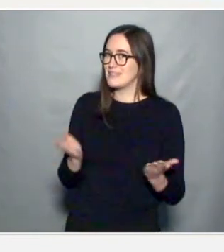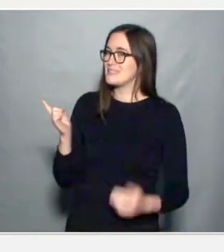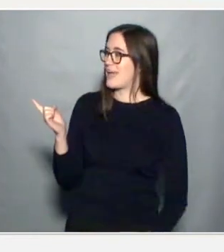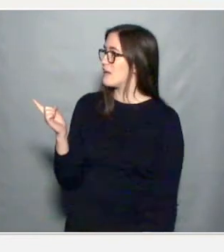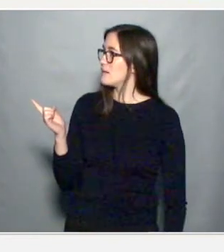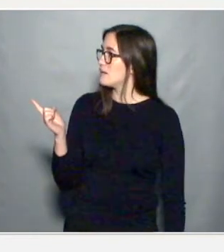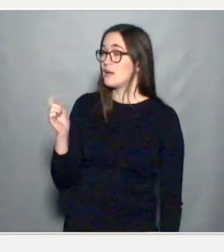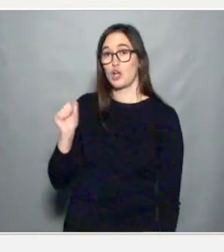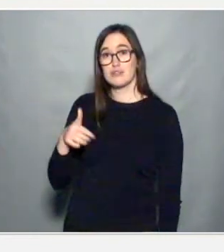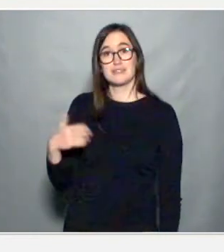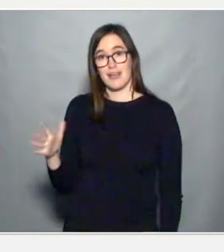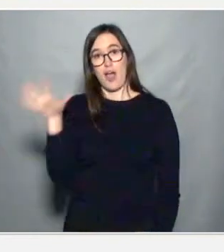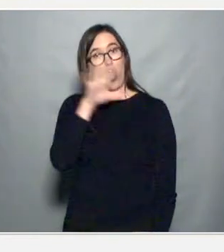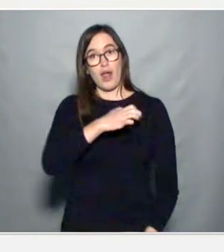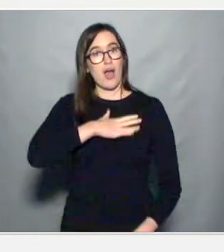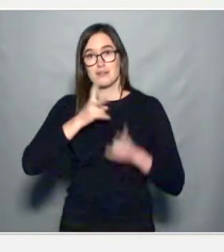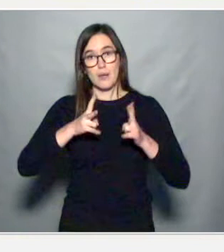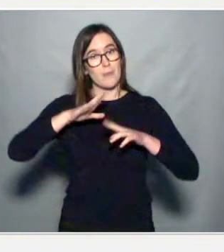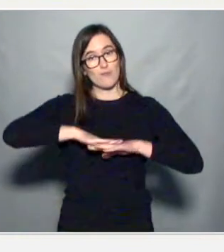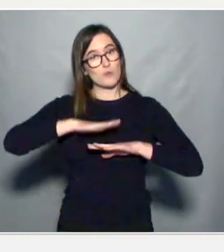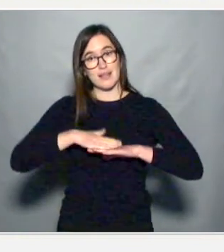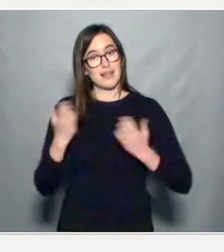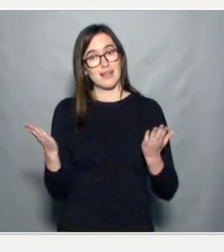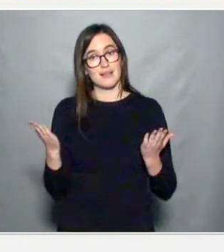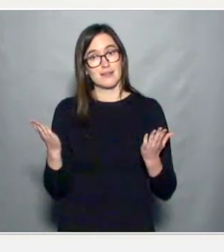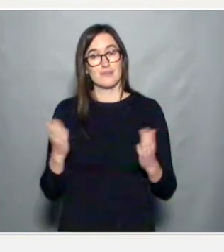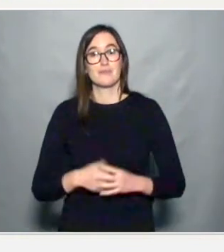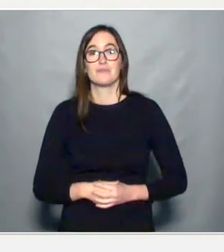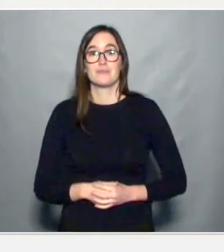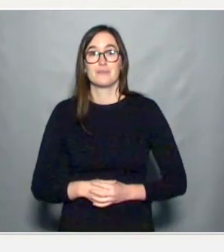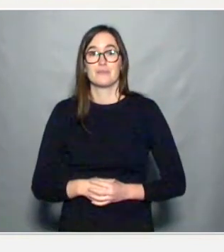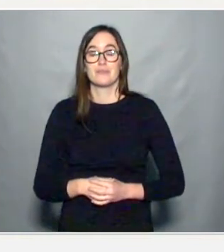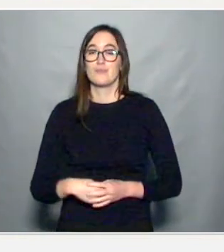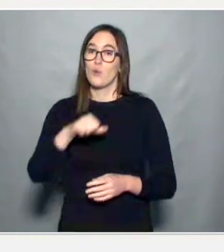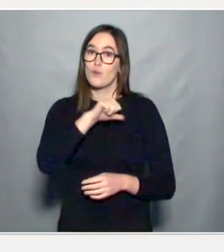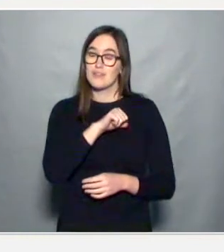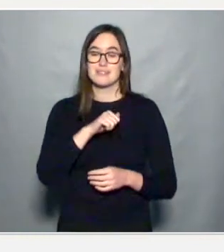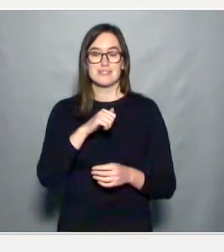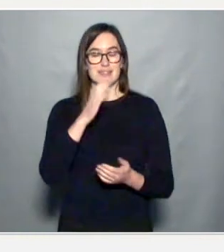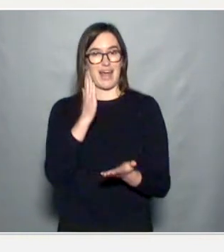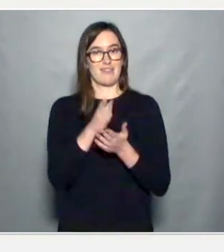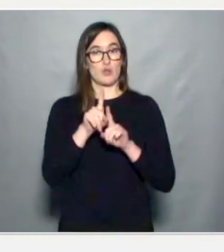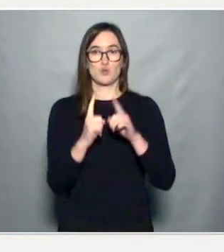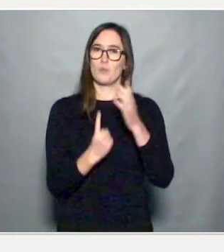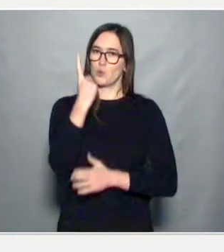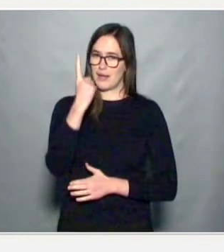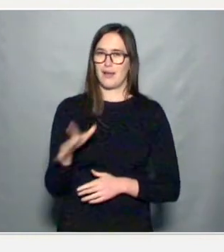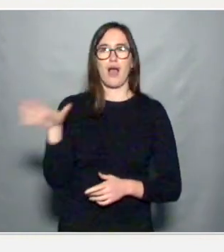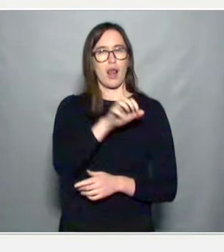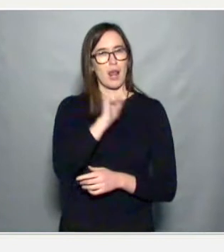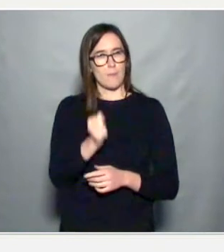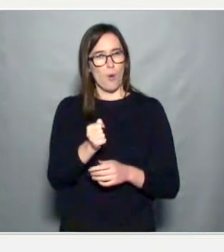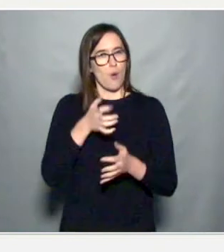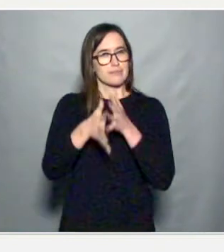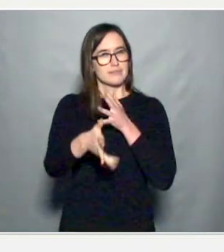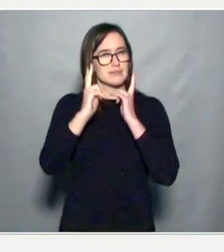kanske inte är så att alla har samma förutsättningar. För att vi ska få det så rättvist som möjligt så ska alla klara samma